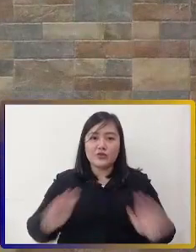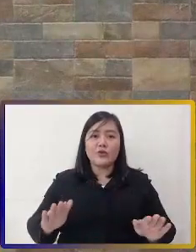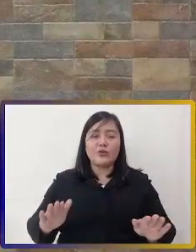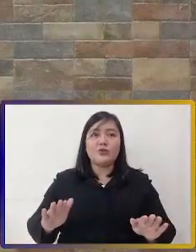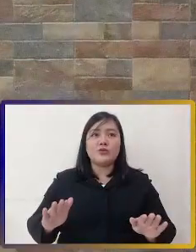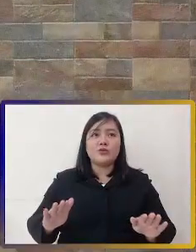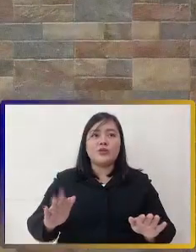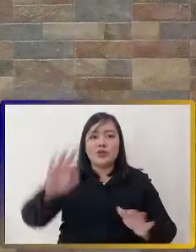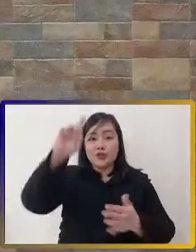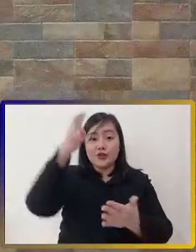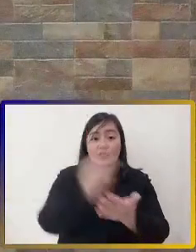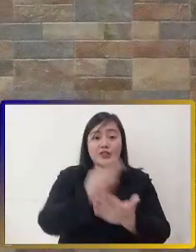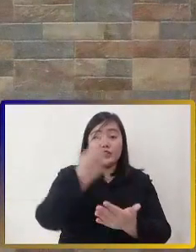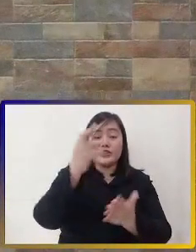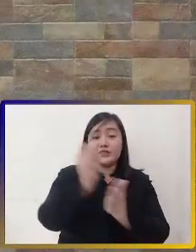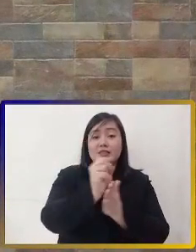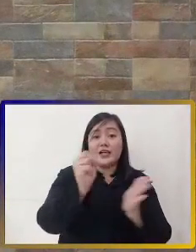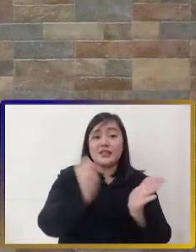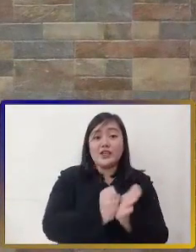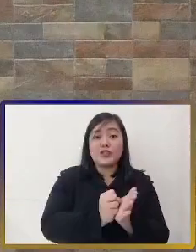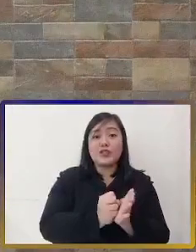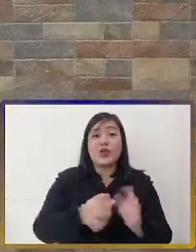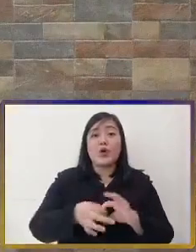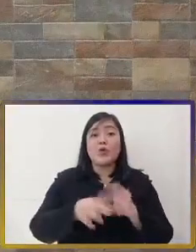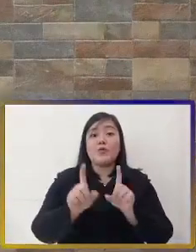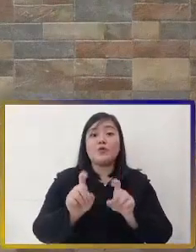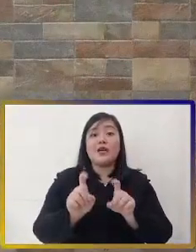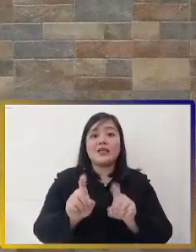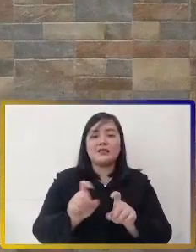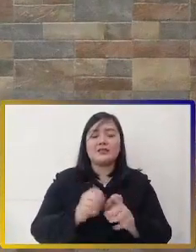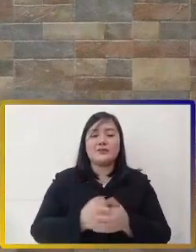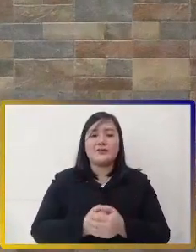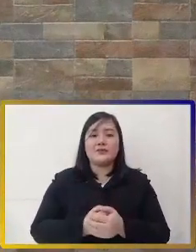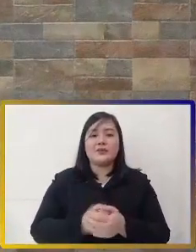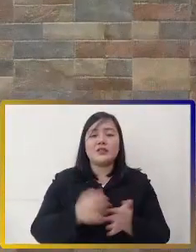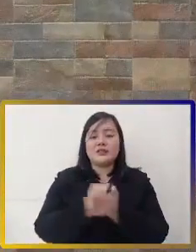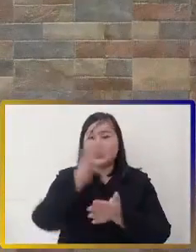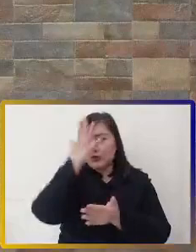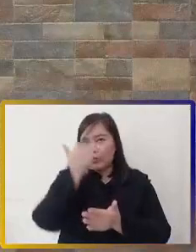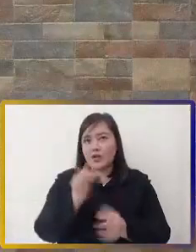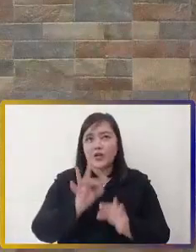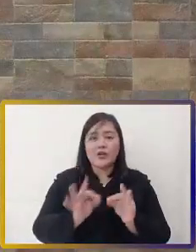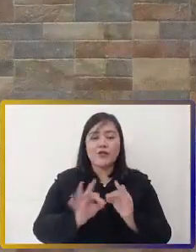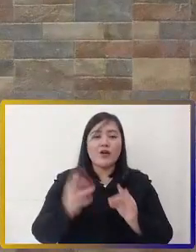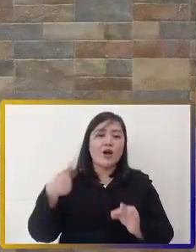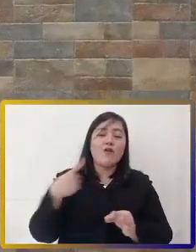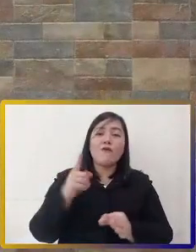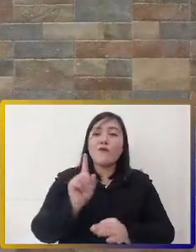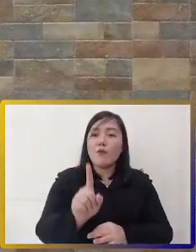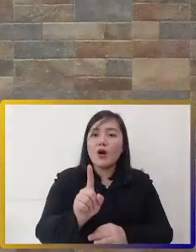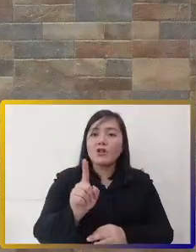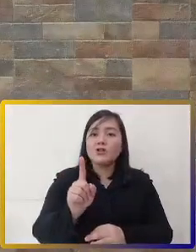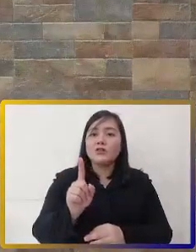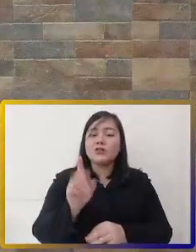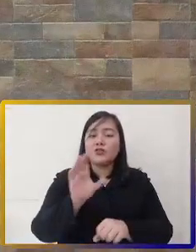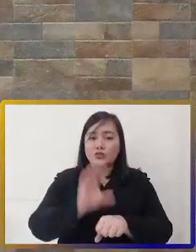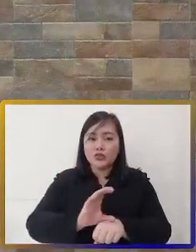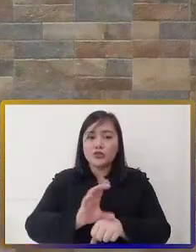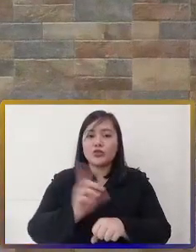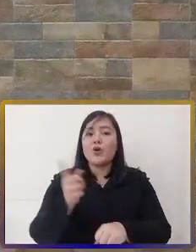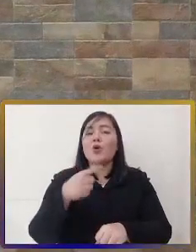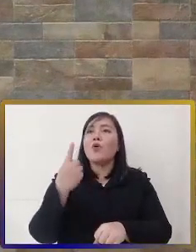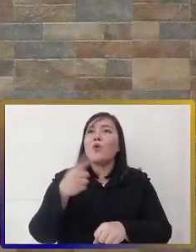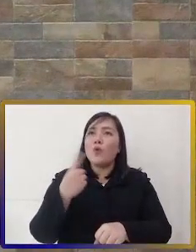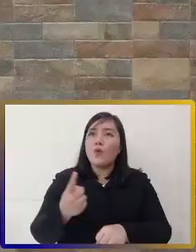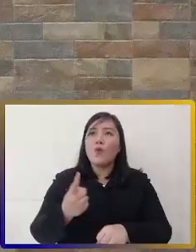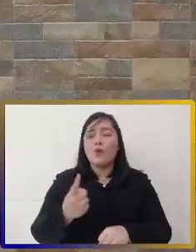see? Ngayon, therefore, kung merong isang mag-i-stand out na simbahan na magtatagpo o mamimit yung